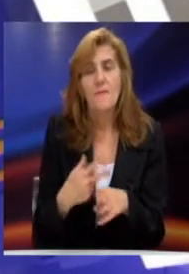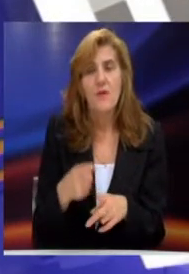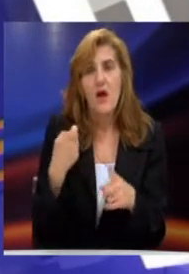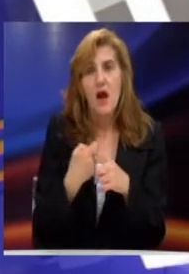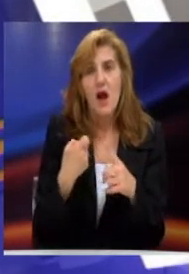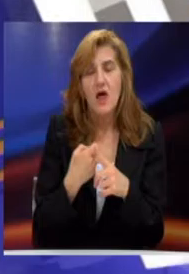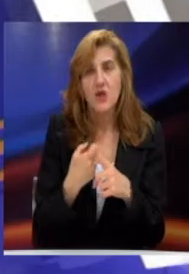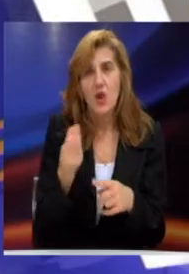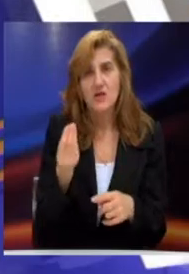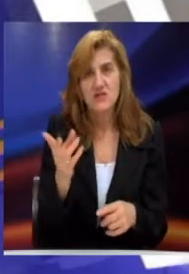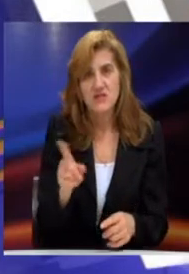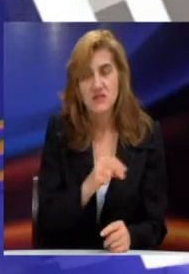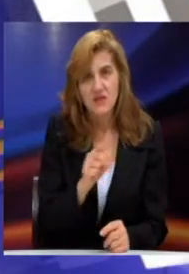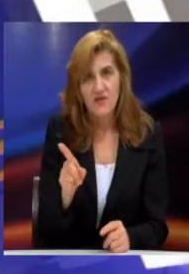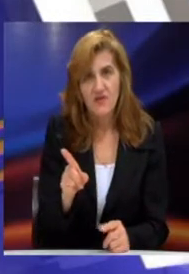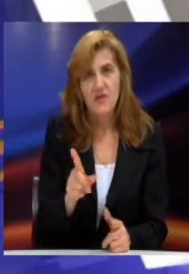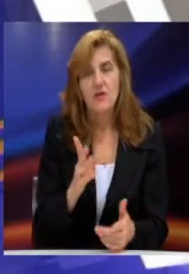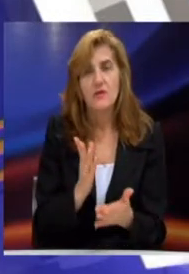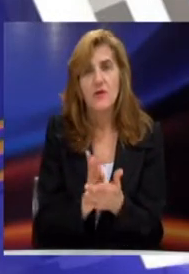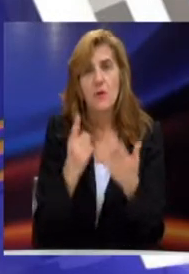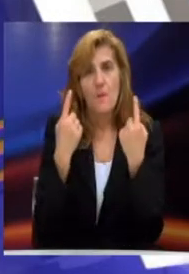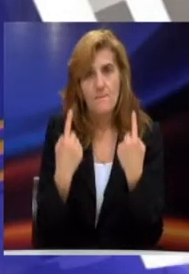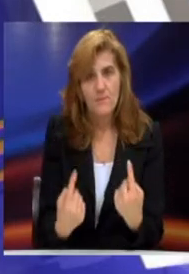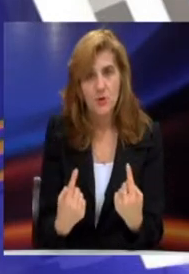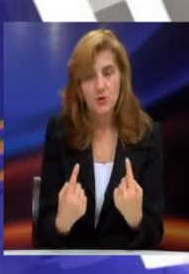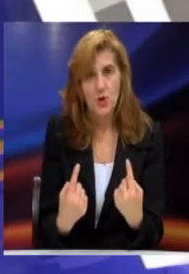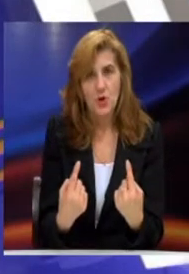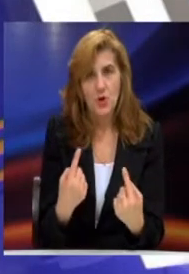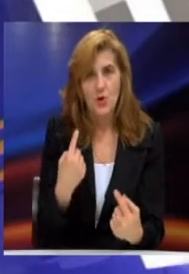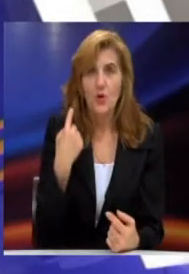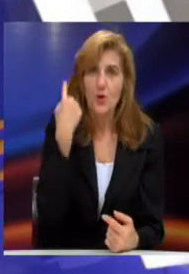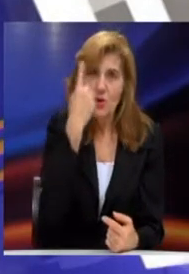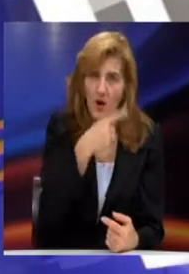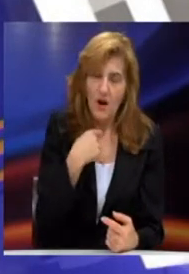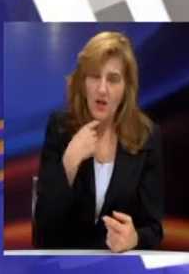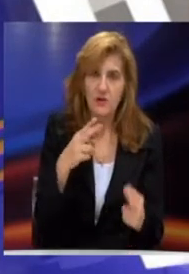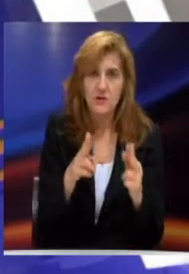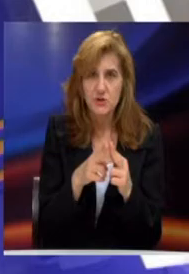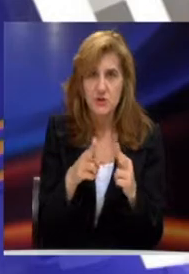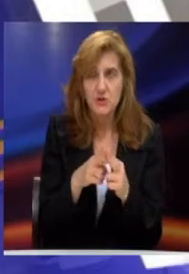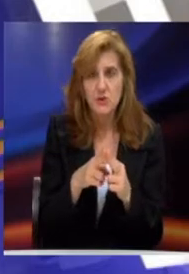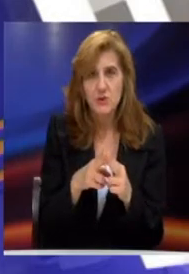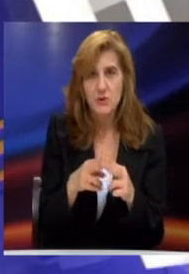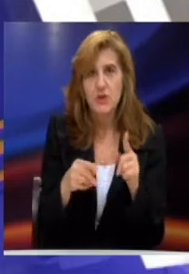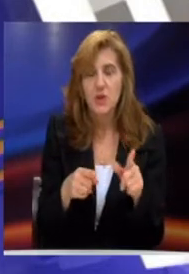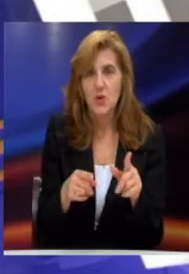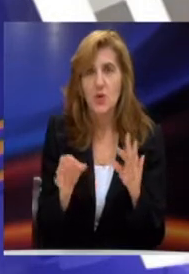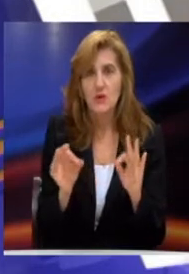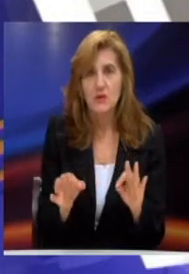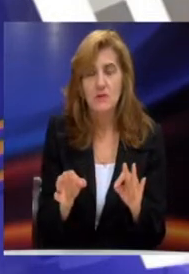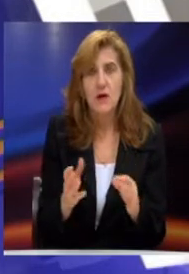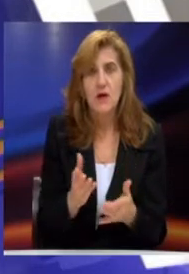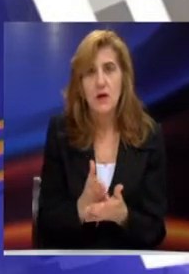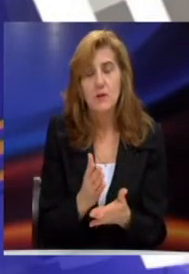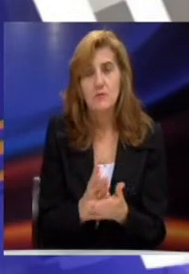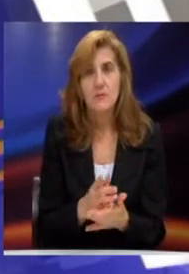crkve zadužen za taj odnos. Postoje lični susretni sa biskupima, znači tu svakako